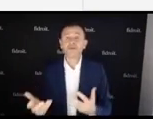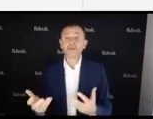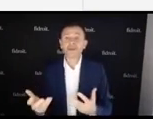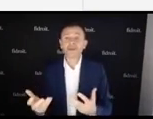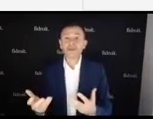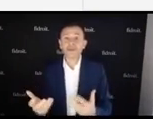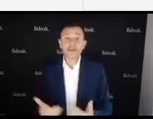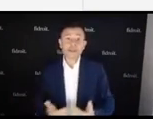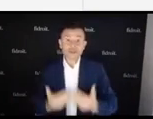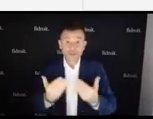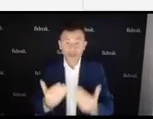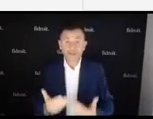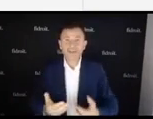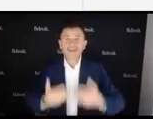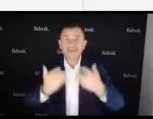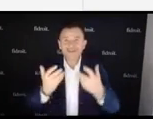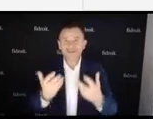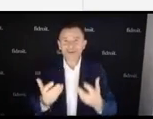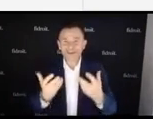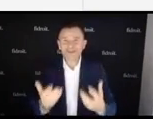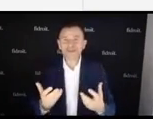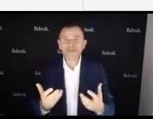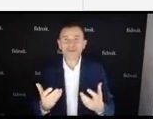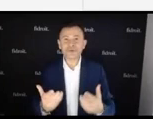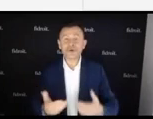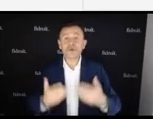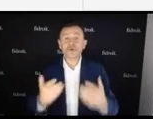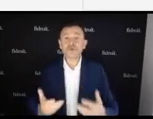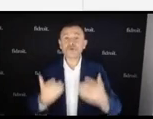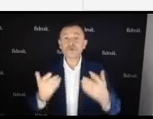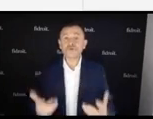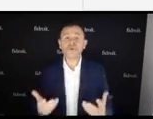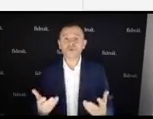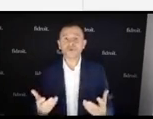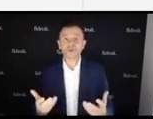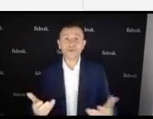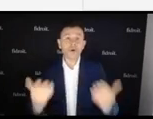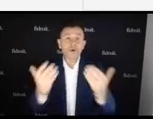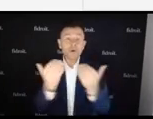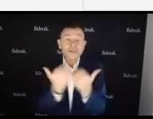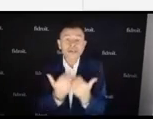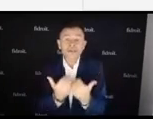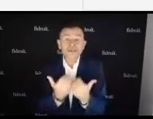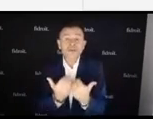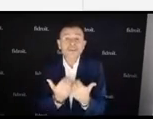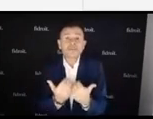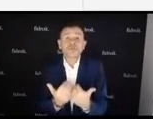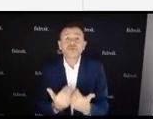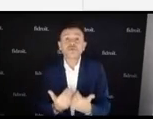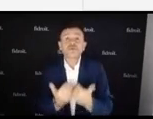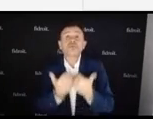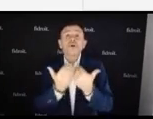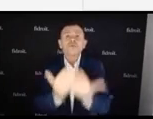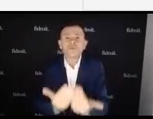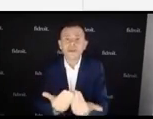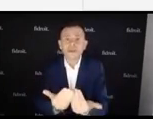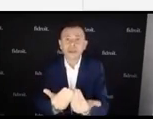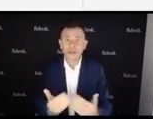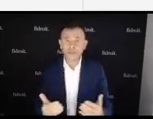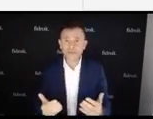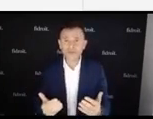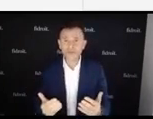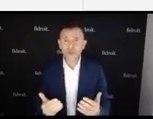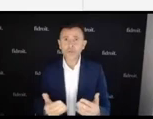prélèvement forfaitaire unique, je le rappelle, pour l'impôt sur le revenu, le taux de 12,8. Mais la circonstance, c'est plutôt une bonne